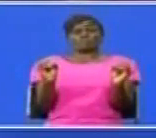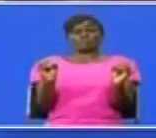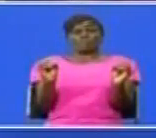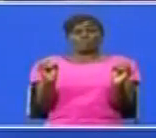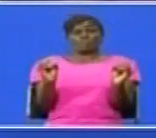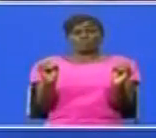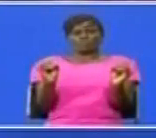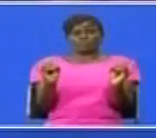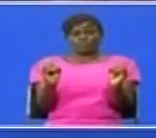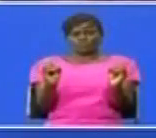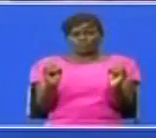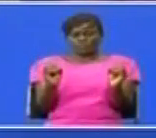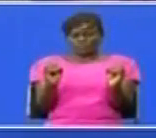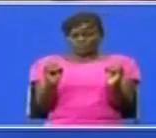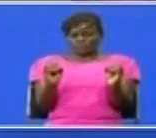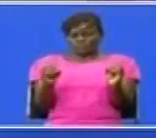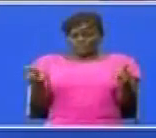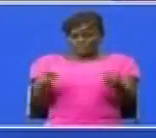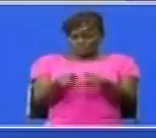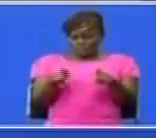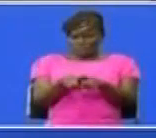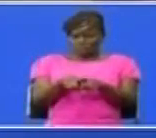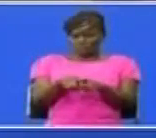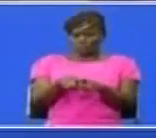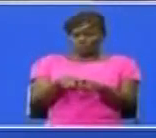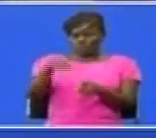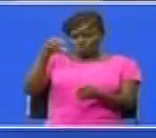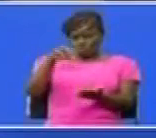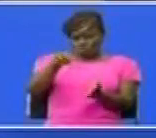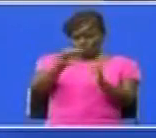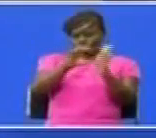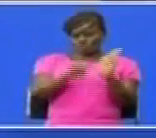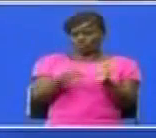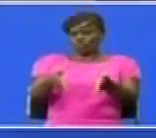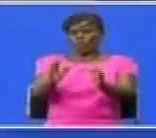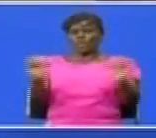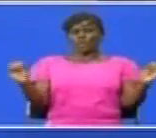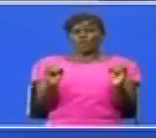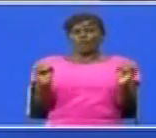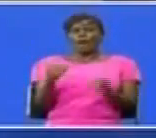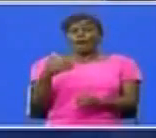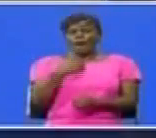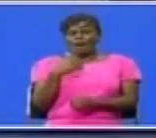currently constituted is unconstitutional. I have